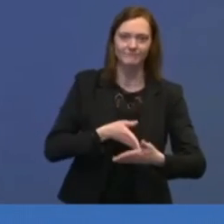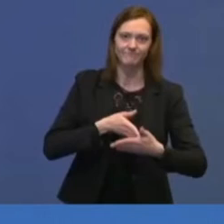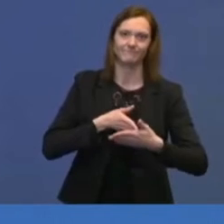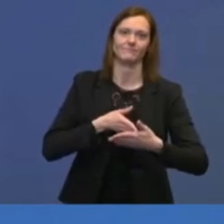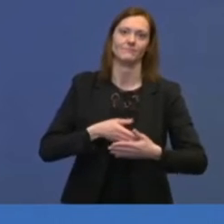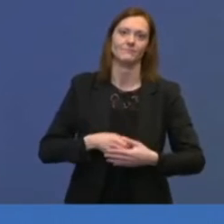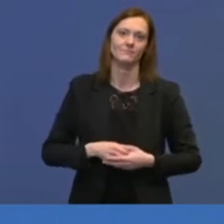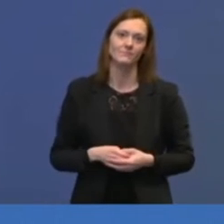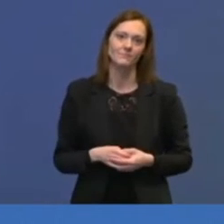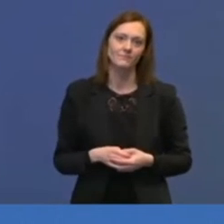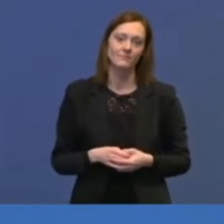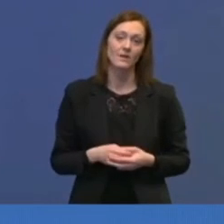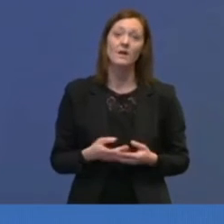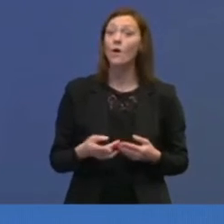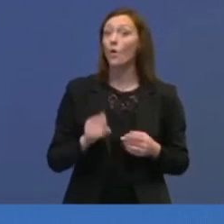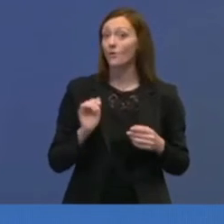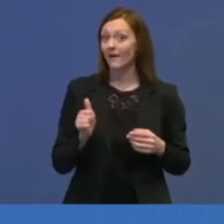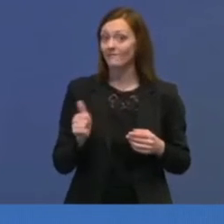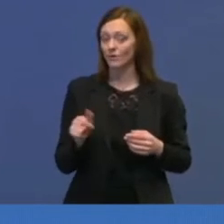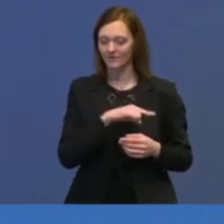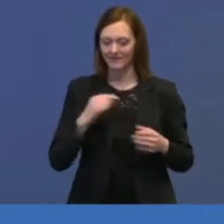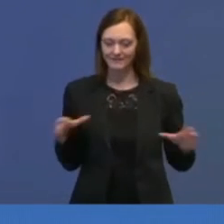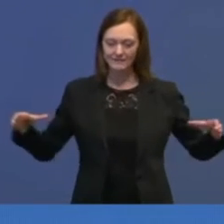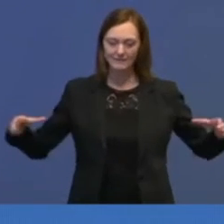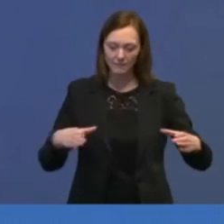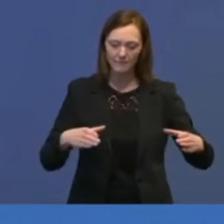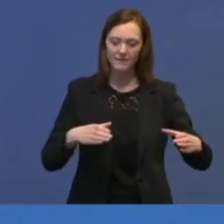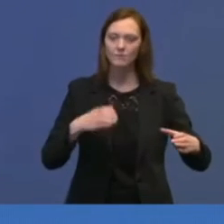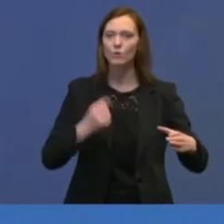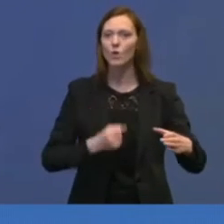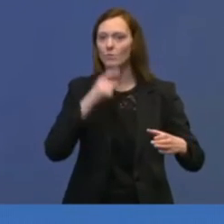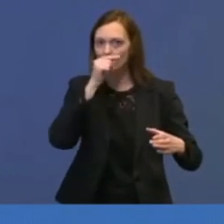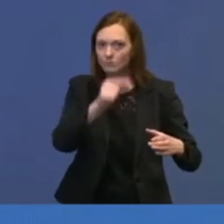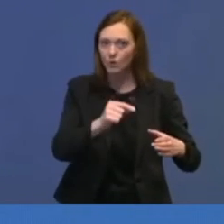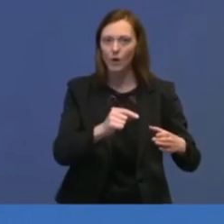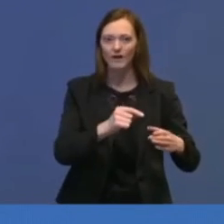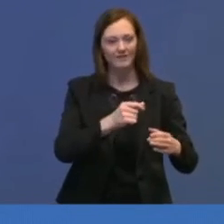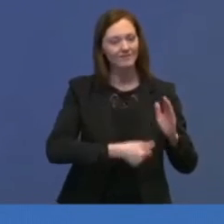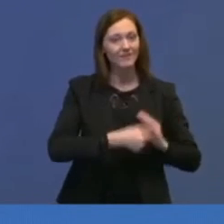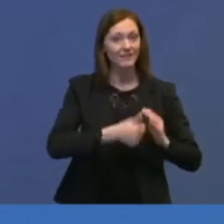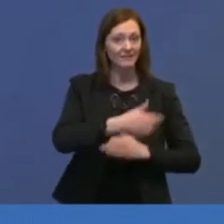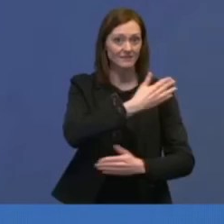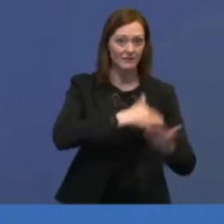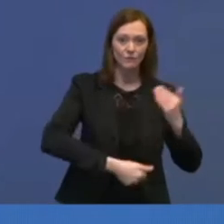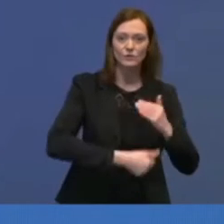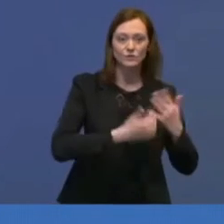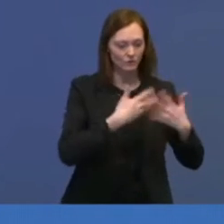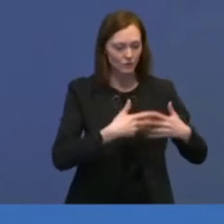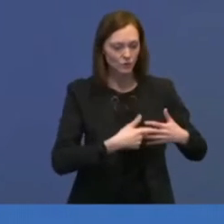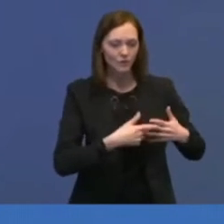istagaan. Wa in laga hurtago ina istaagan shaqooyinka bülshada ugu mihimsani.